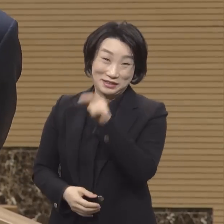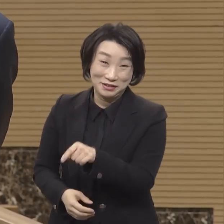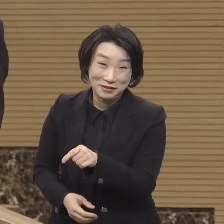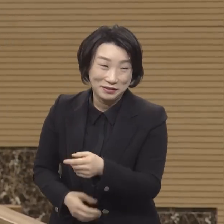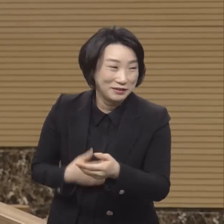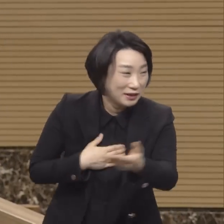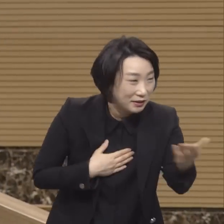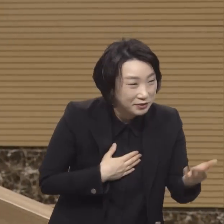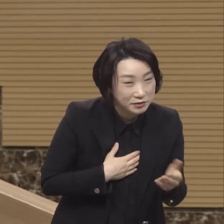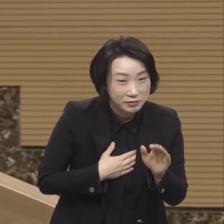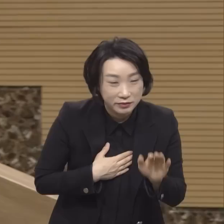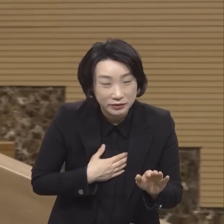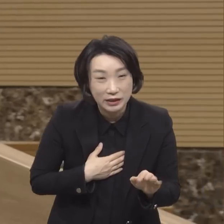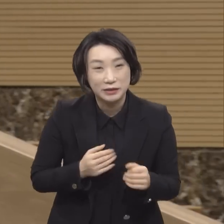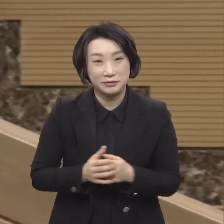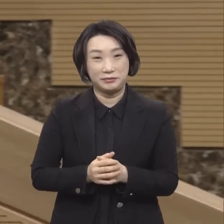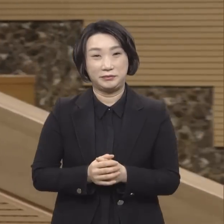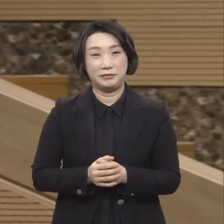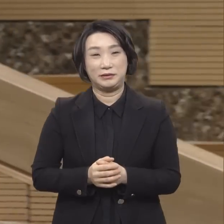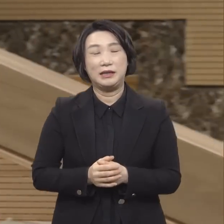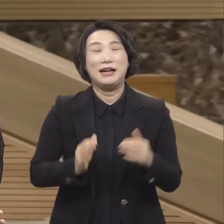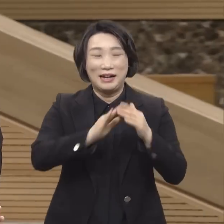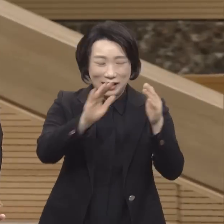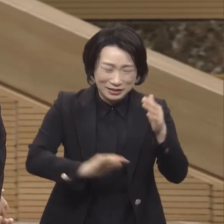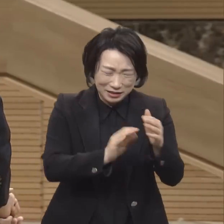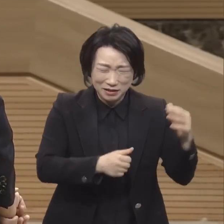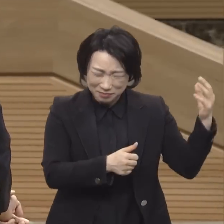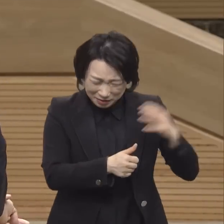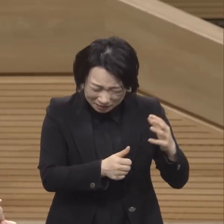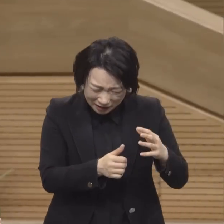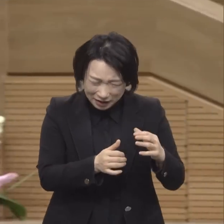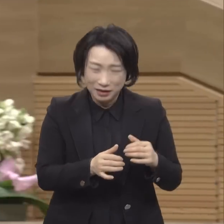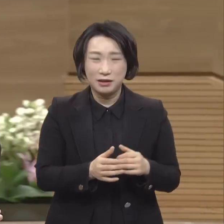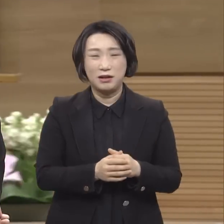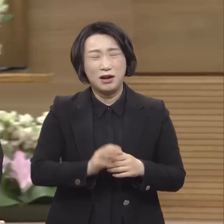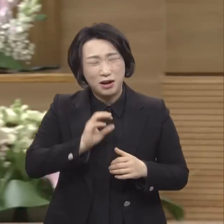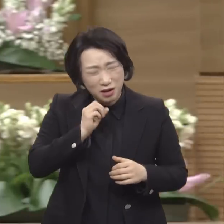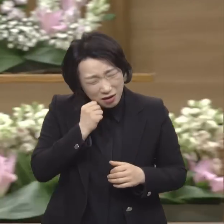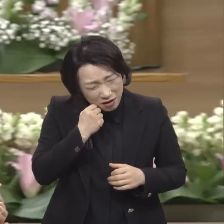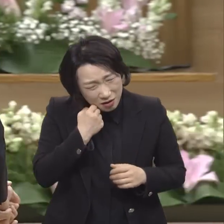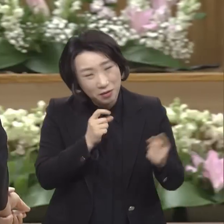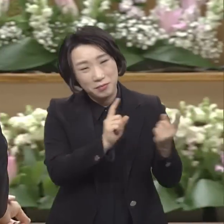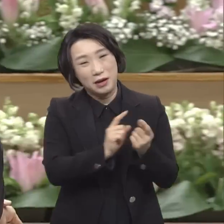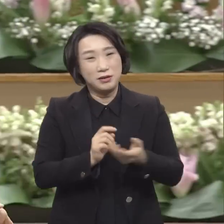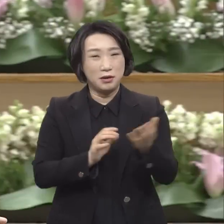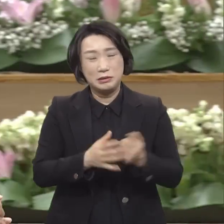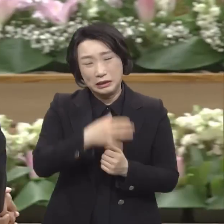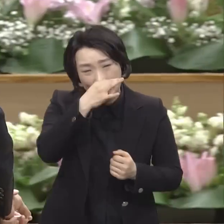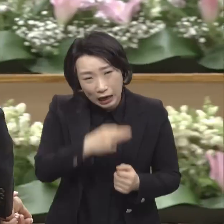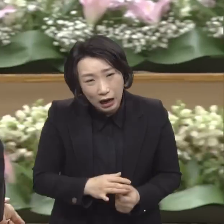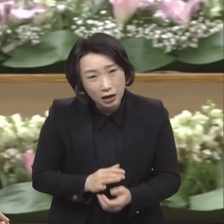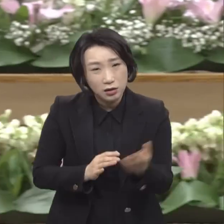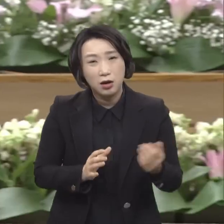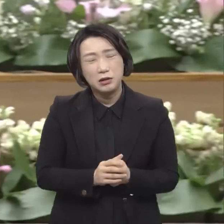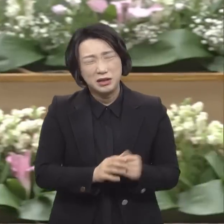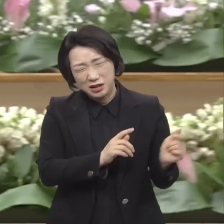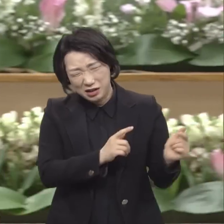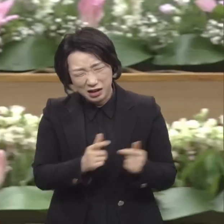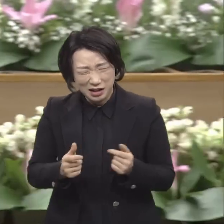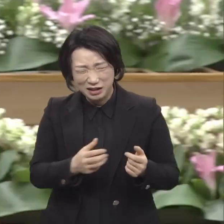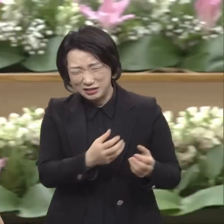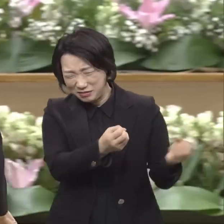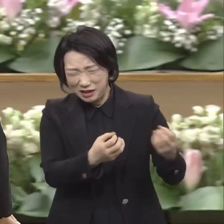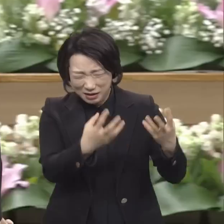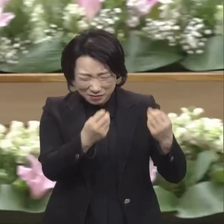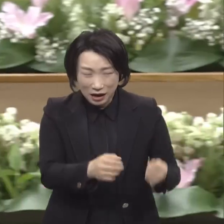그래서 여러분들이 가정에서 핍박을 받는다, 어려움을 당한다, 힘들다, 별의별 소리를